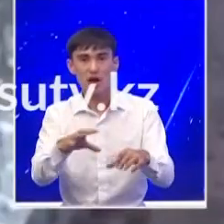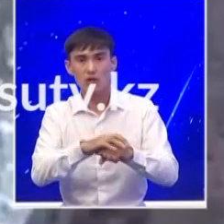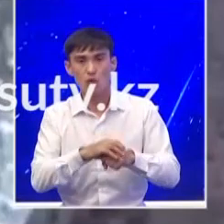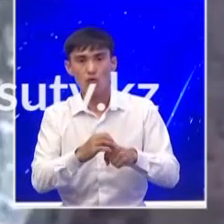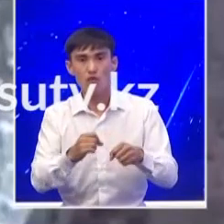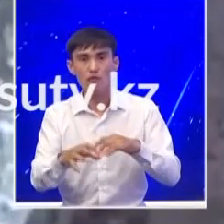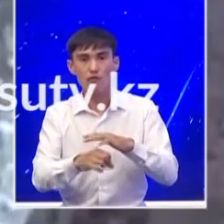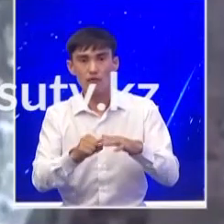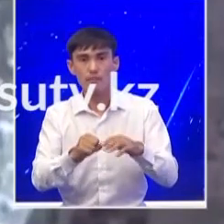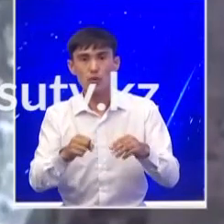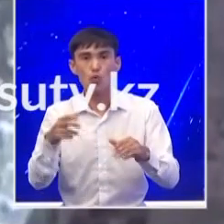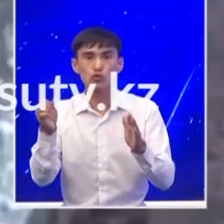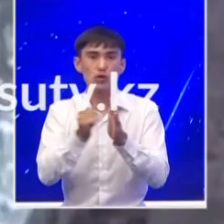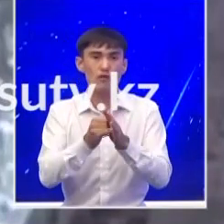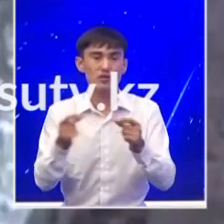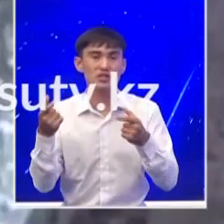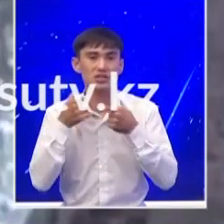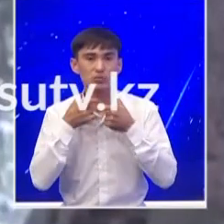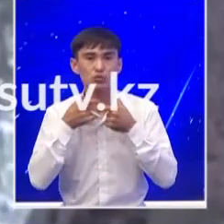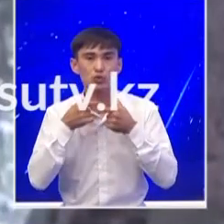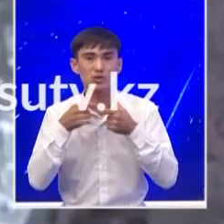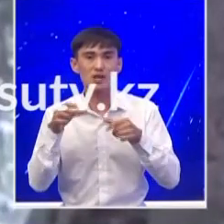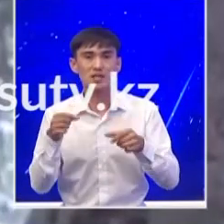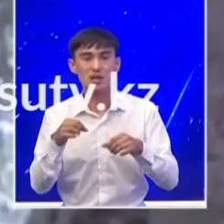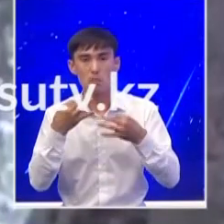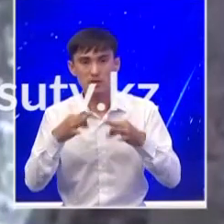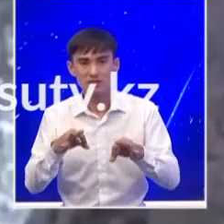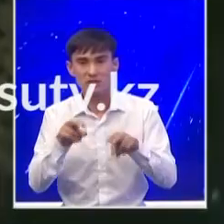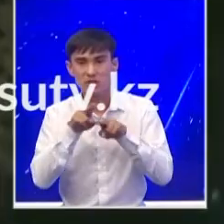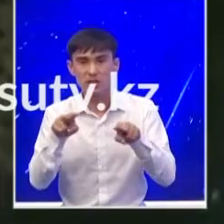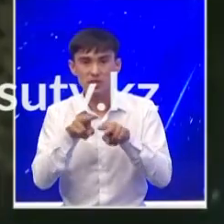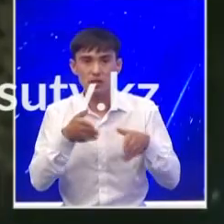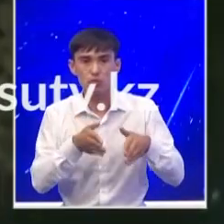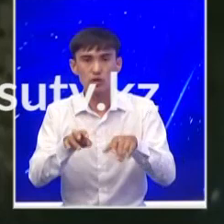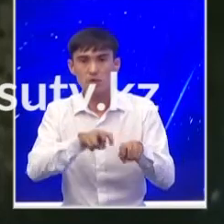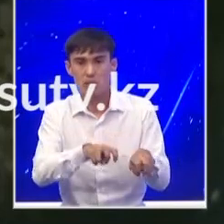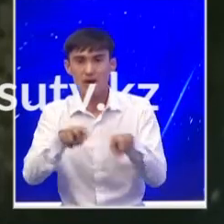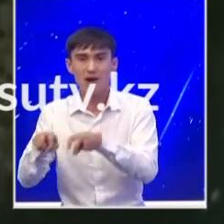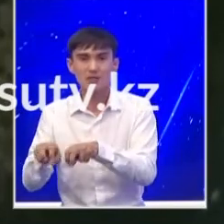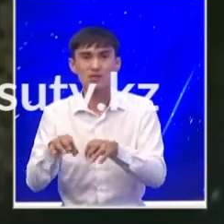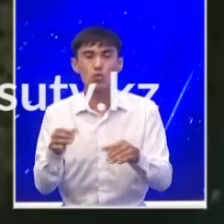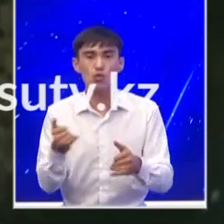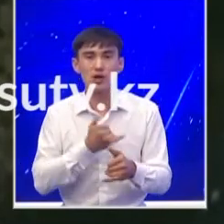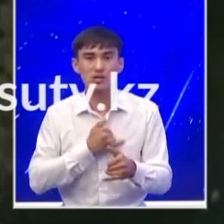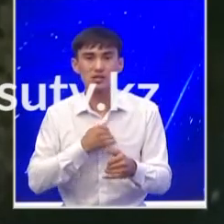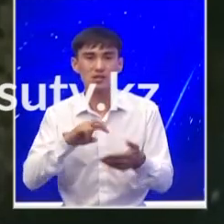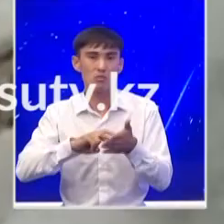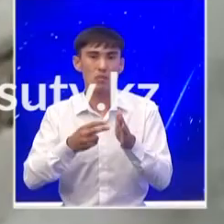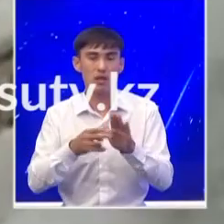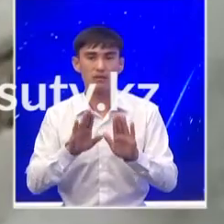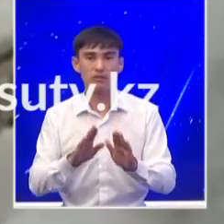хищников, установкой спутниковых ошейников, позволяющих охранять и следить за путями миграции. У нас же все это только в